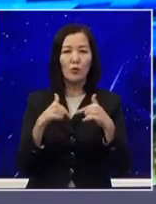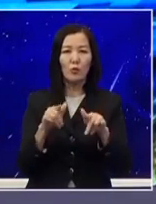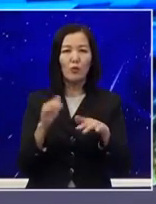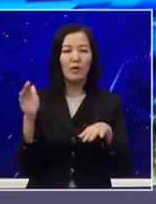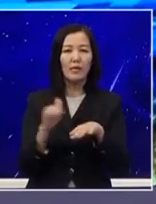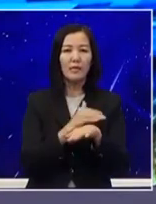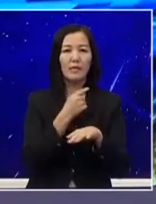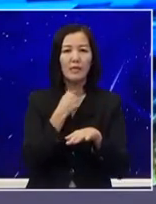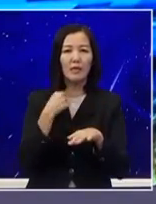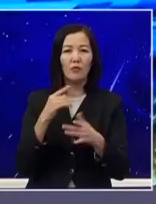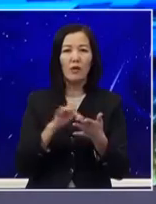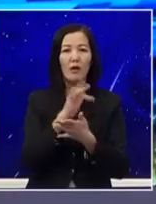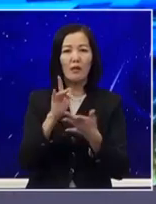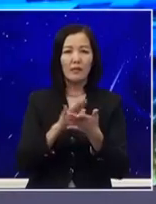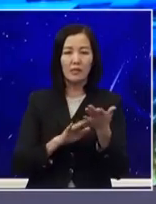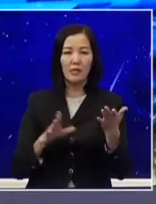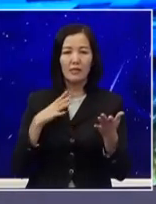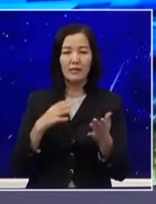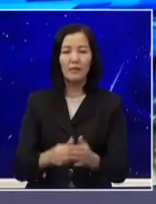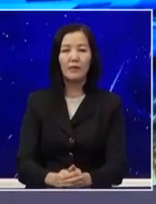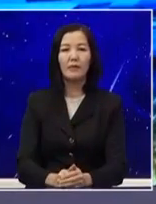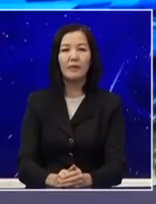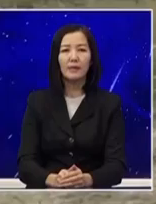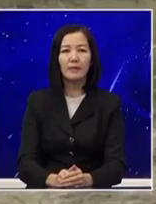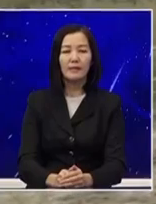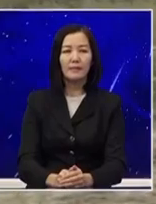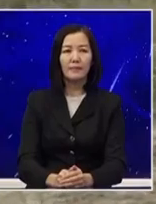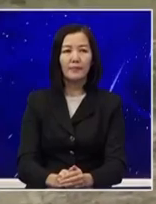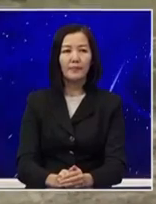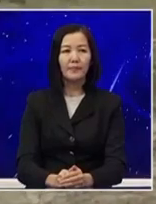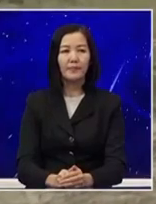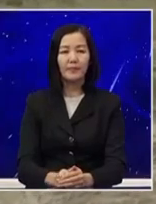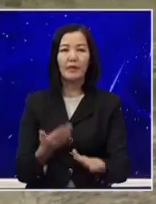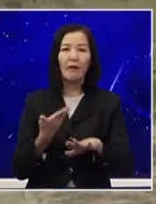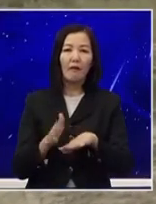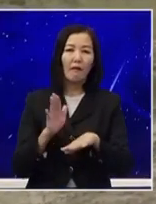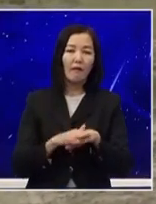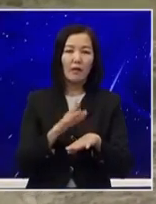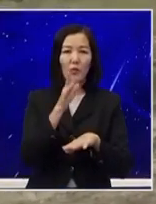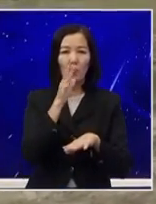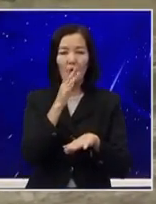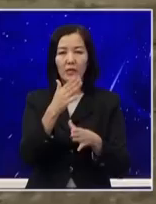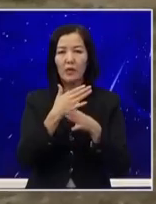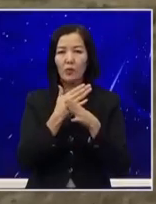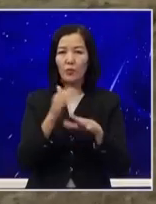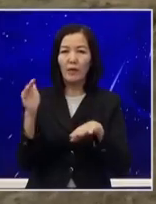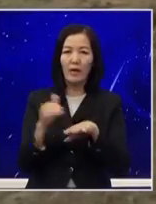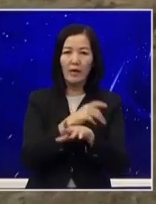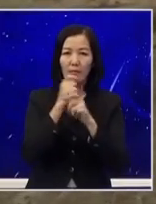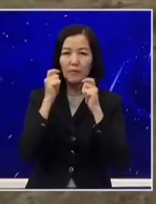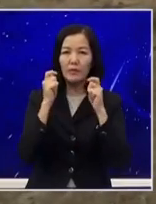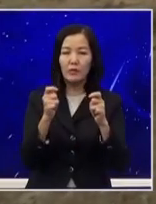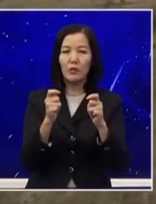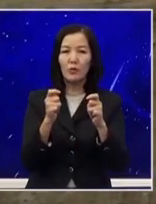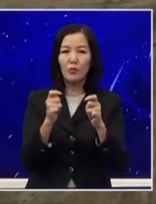игі іс Талдықорған қаласында да жалғасын тапты. Қиын сәтте өзгенің жүгін жеңілдетіп, септесу